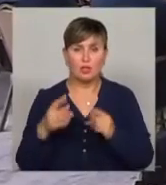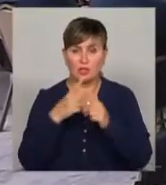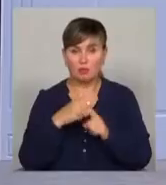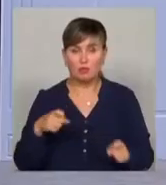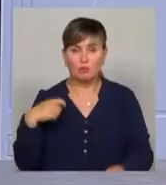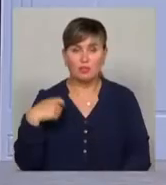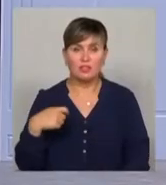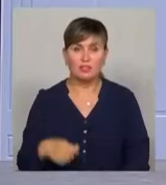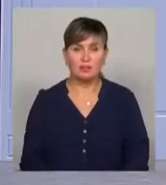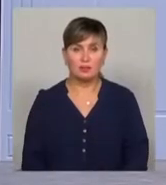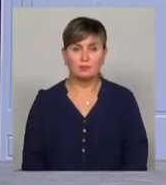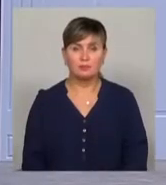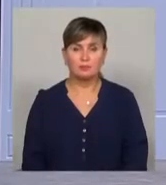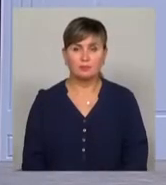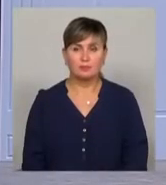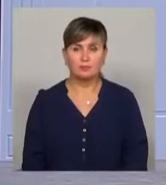Токаев.